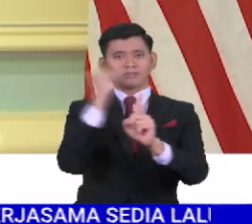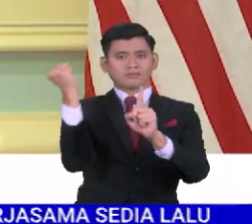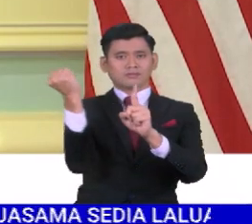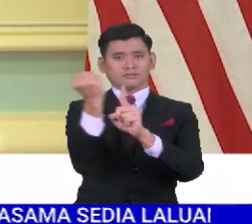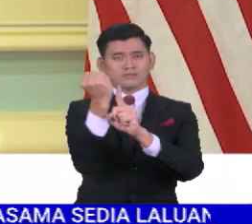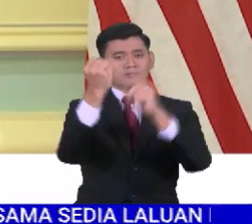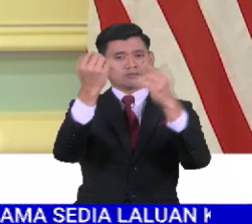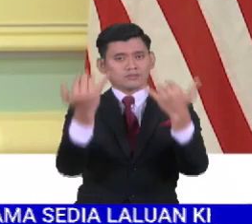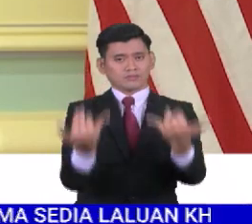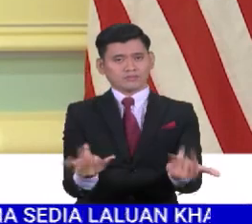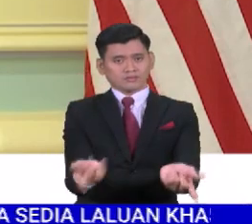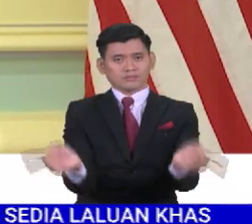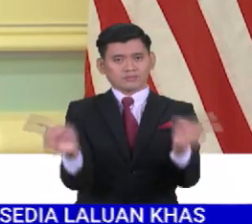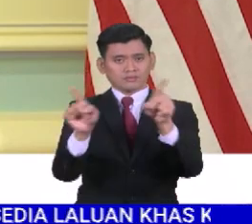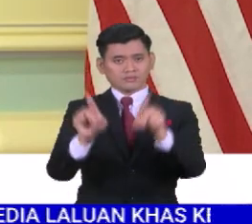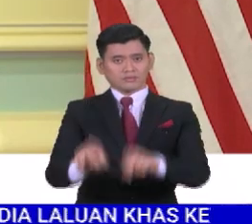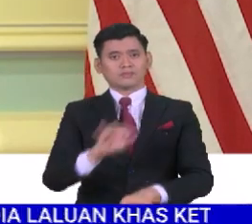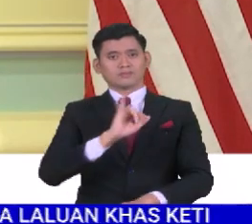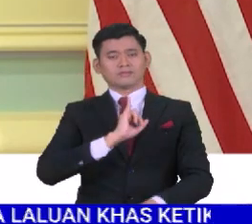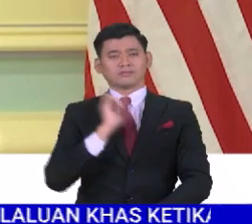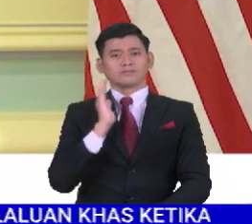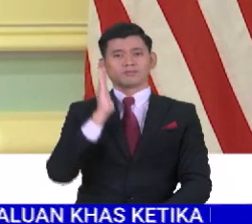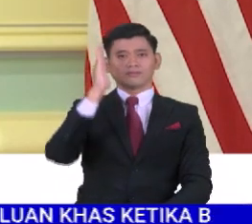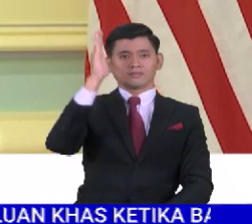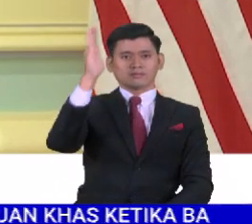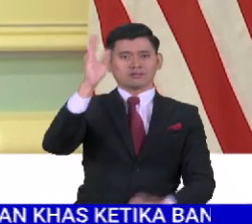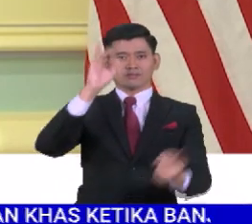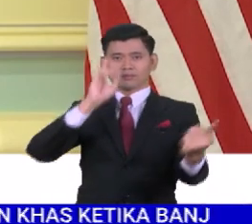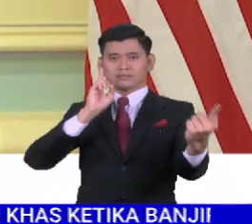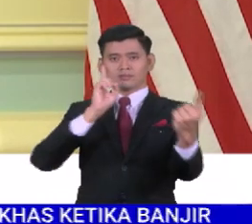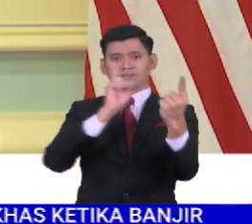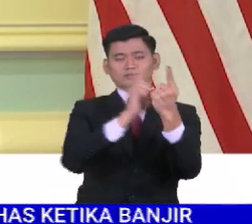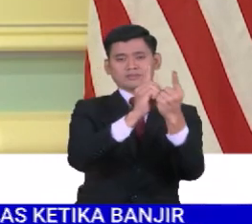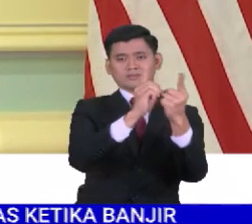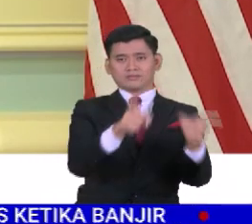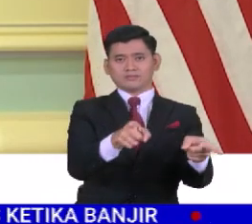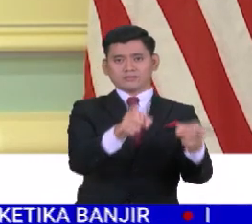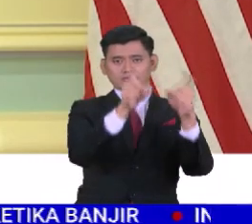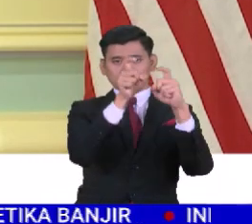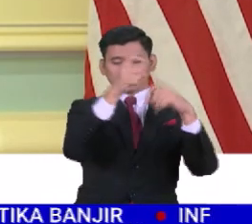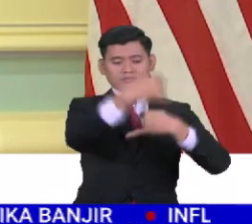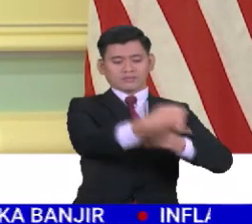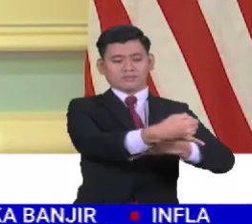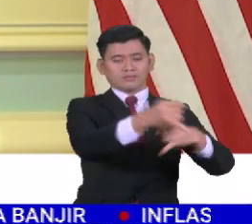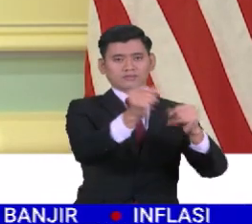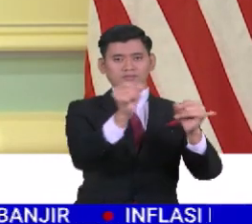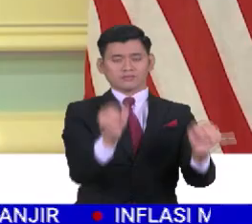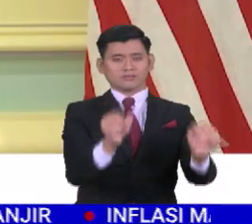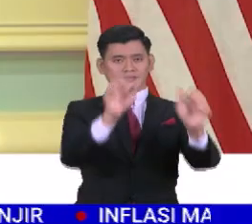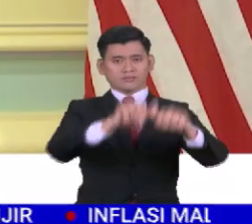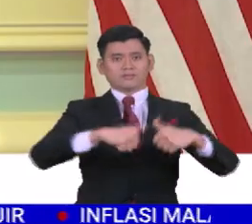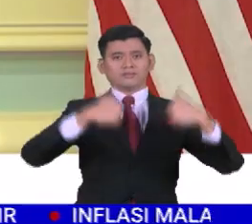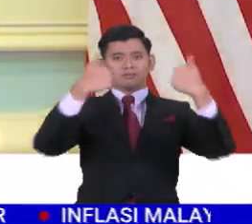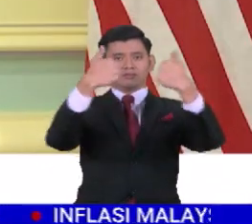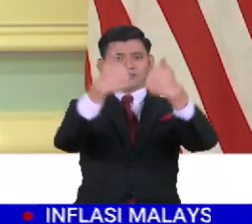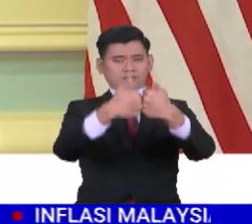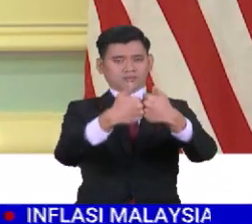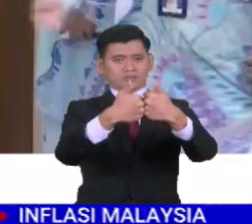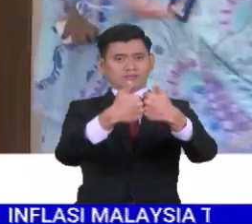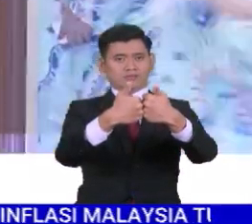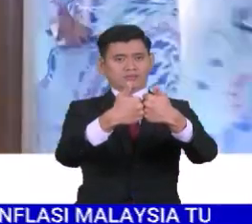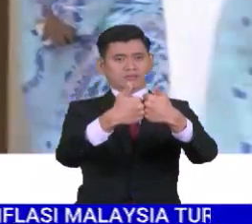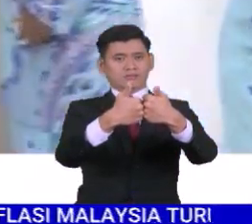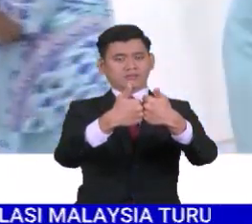akan adakan pertemuan segera dengan jabatan agresi berkenaan dalam masa